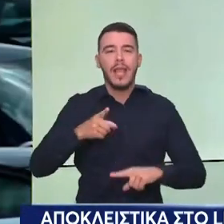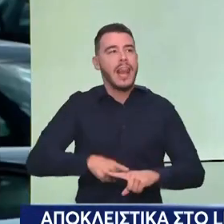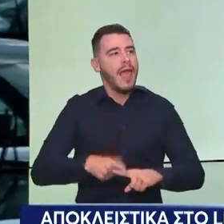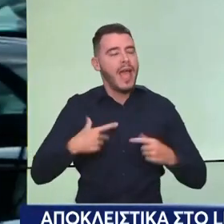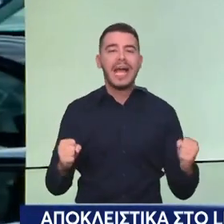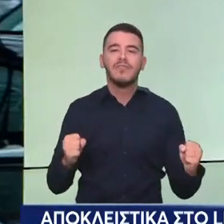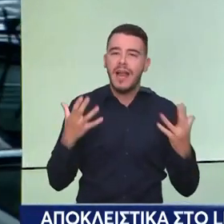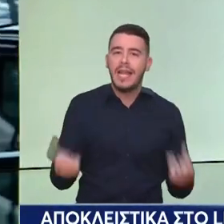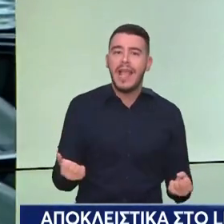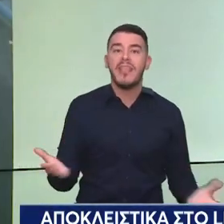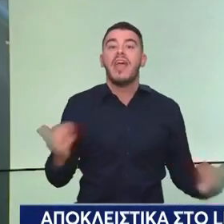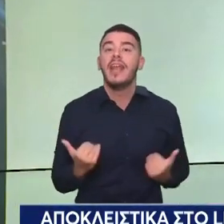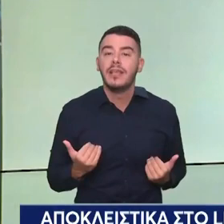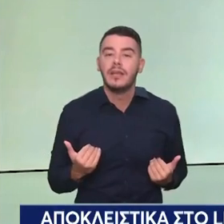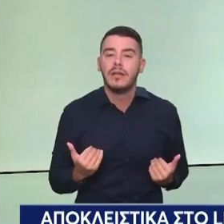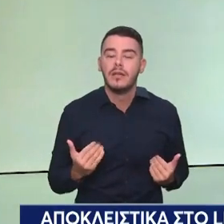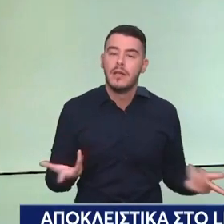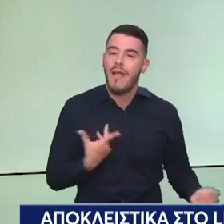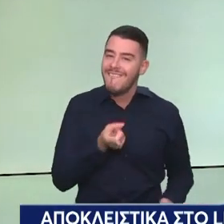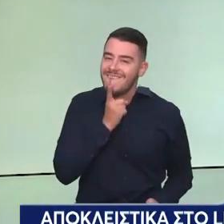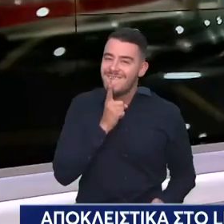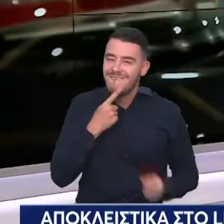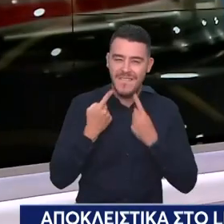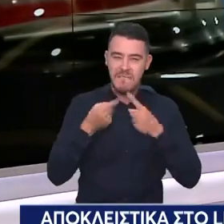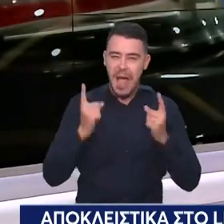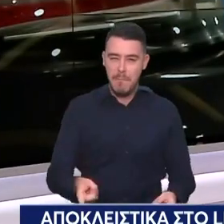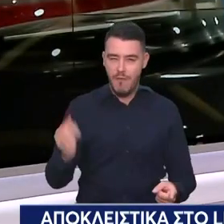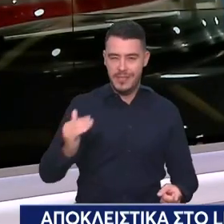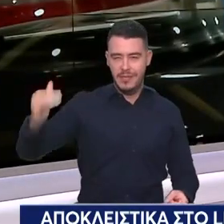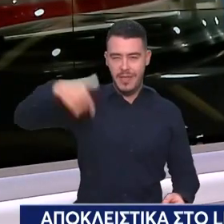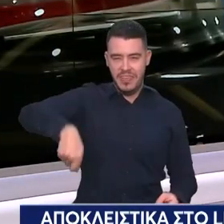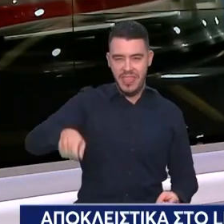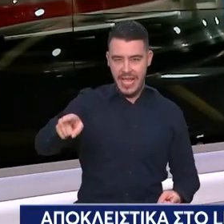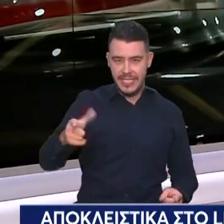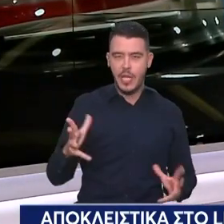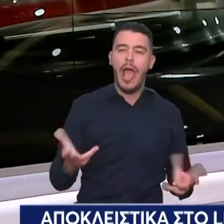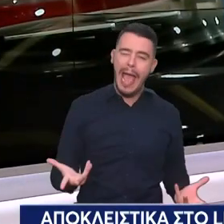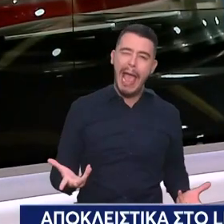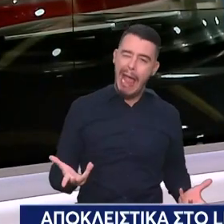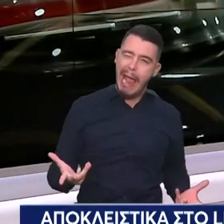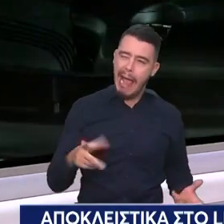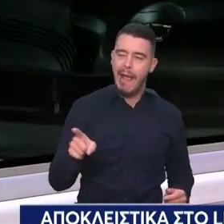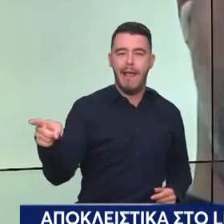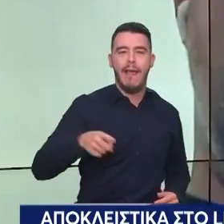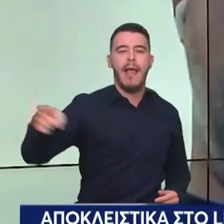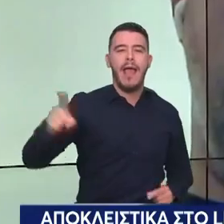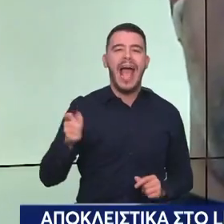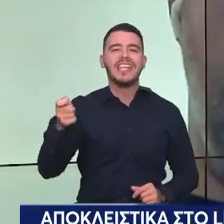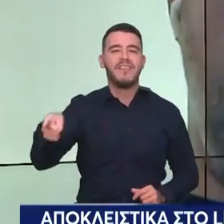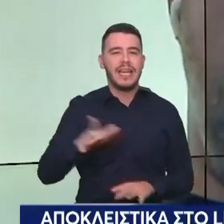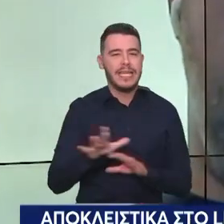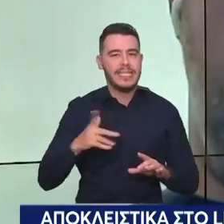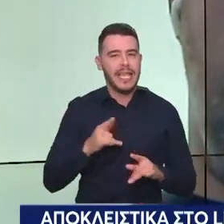Επίσης, έχω και το φόβο ότι τέτοια απόφαση που κάποιος θα σκεφτεί, α, εντάξει, ευνοεί την ασφαλιστική εταιρεία γιατί δεν του πλήρωσε την αποζημίωση. Και έχετε